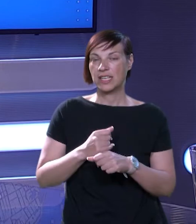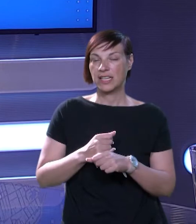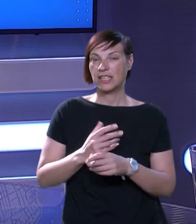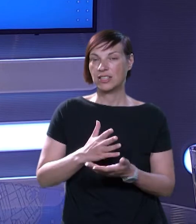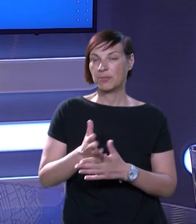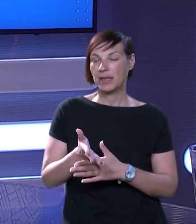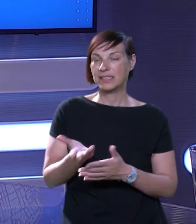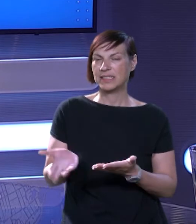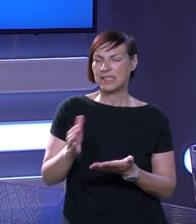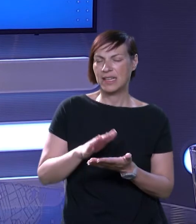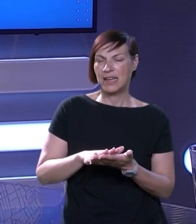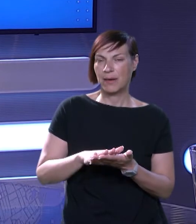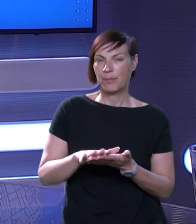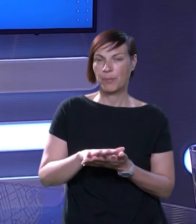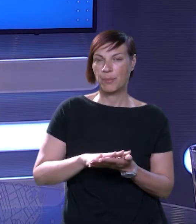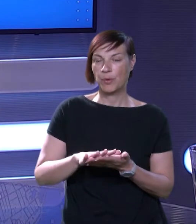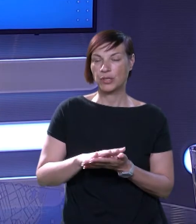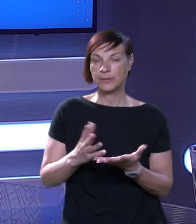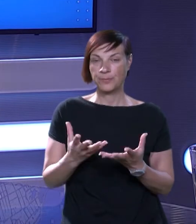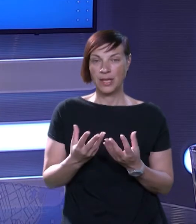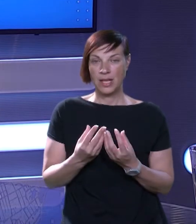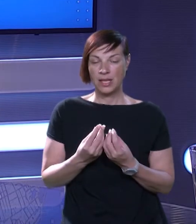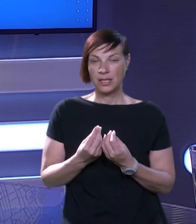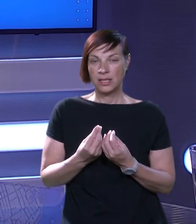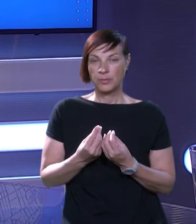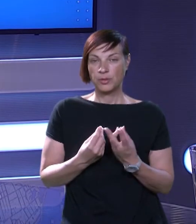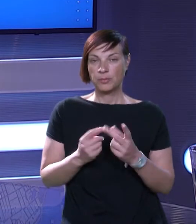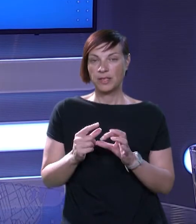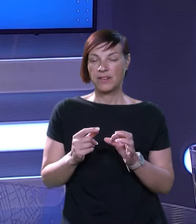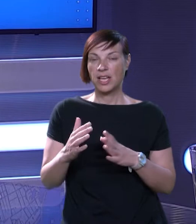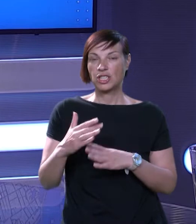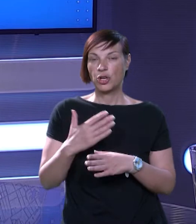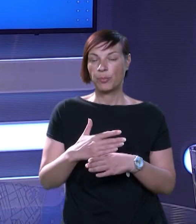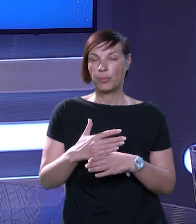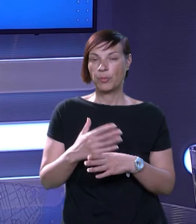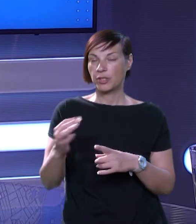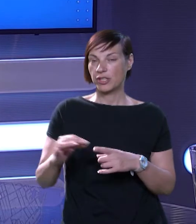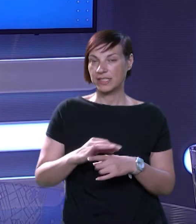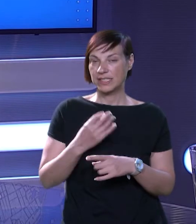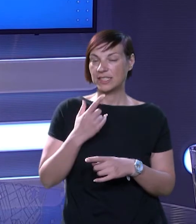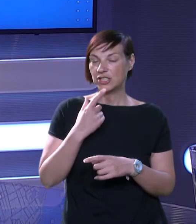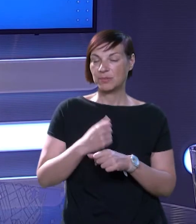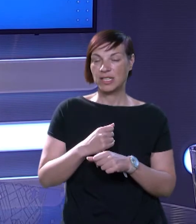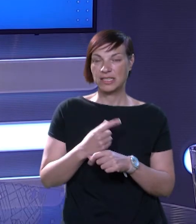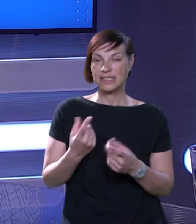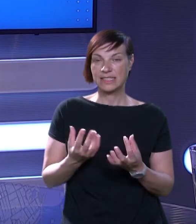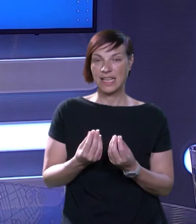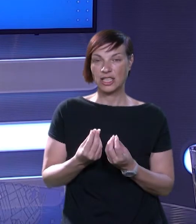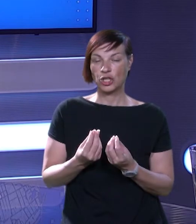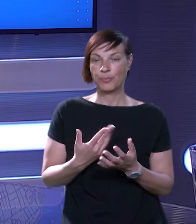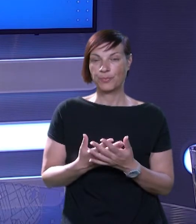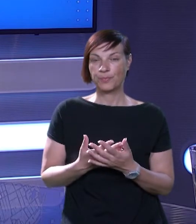radio Baci se na pod. Ali puno mi je Vlado pomogao i užasno sam sretna što sam radila s njim.